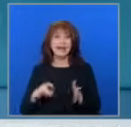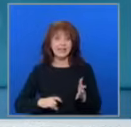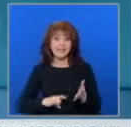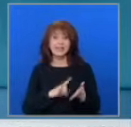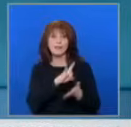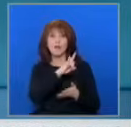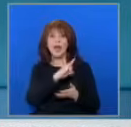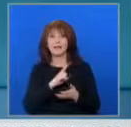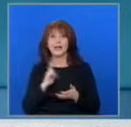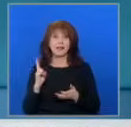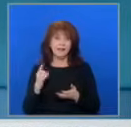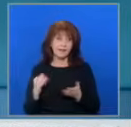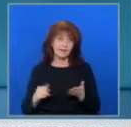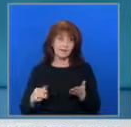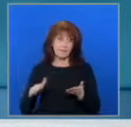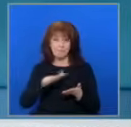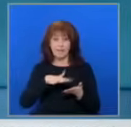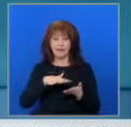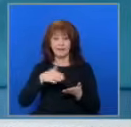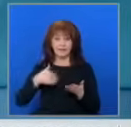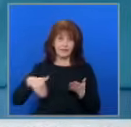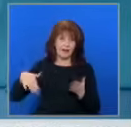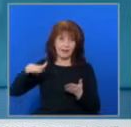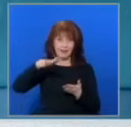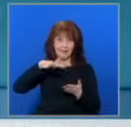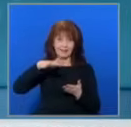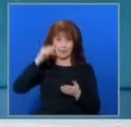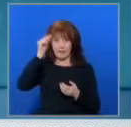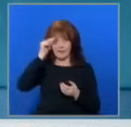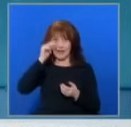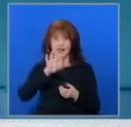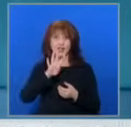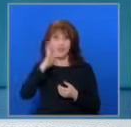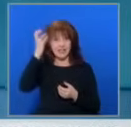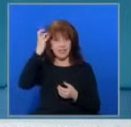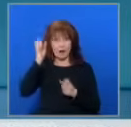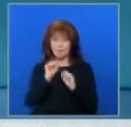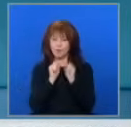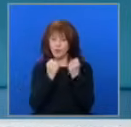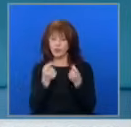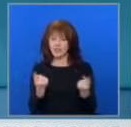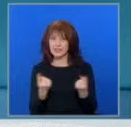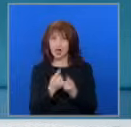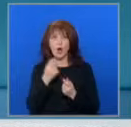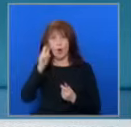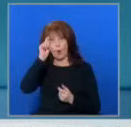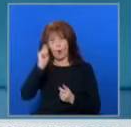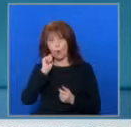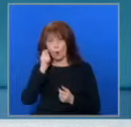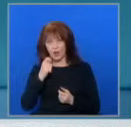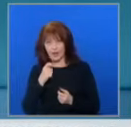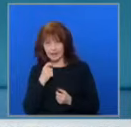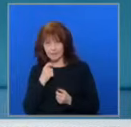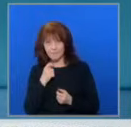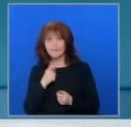руската делегация да прелети над българското въздушно пространство. Четири държави бойкотират срещата. Това са Украина и трите балтийски